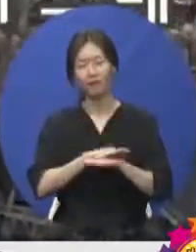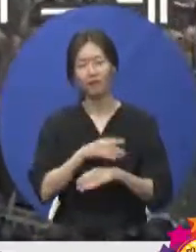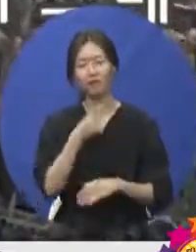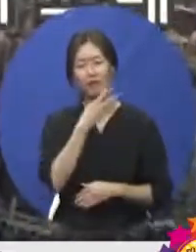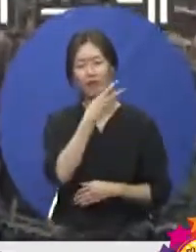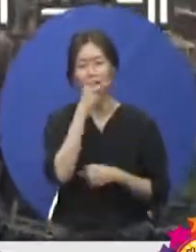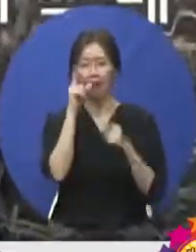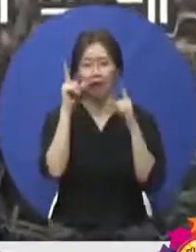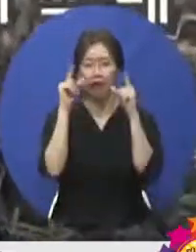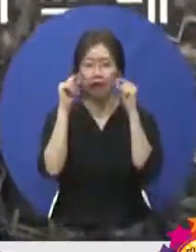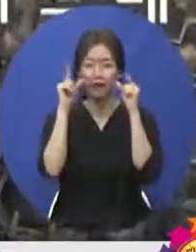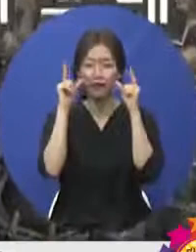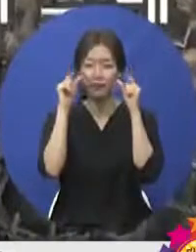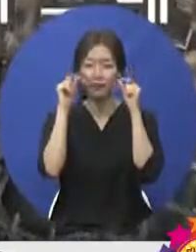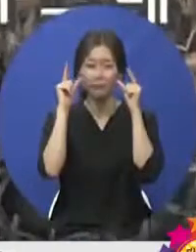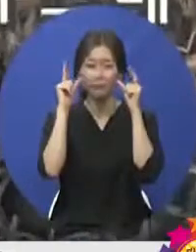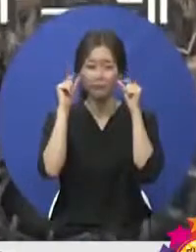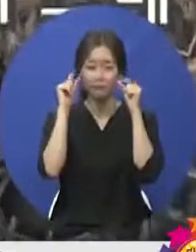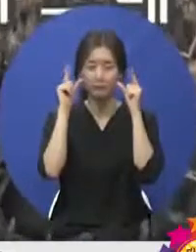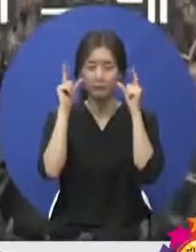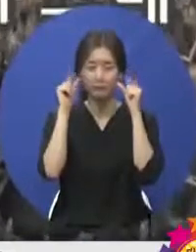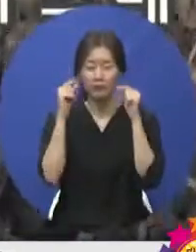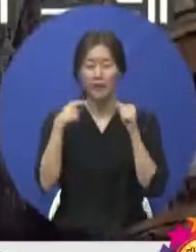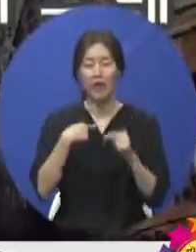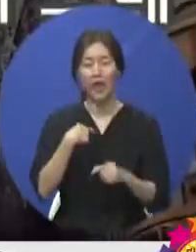다음 말고